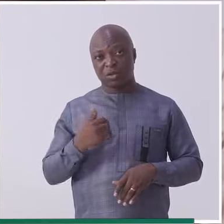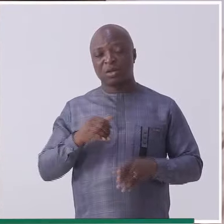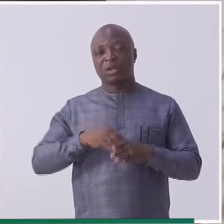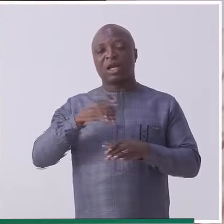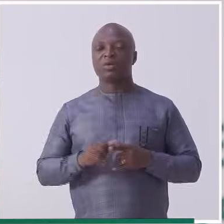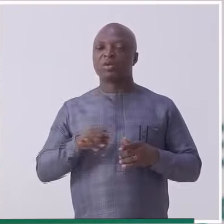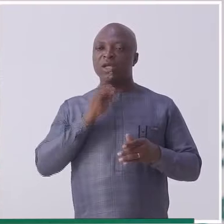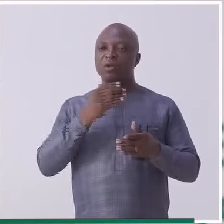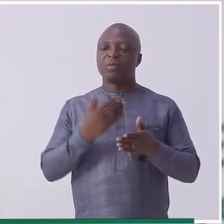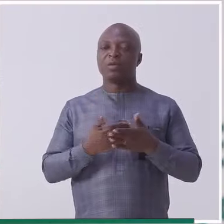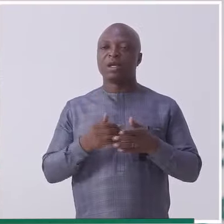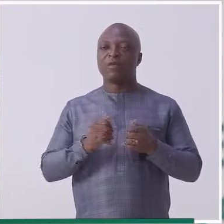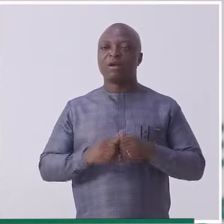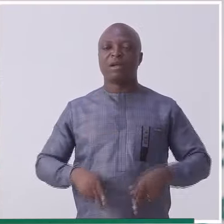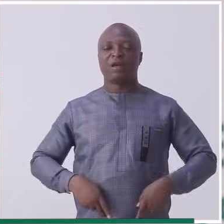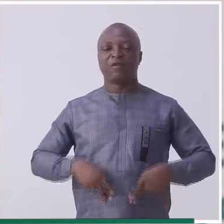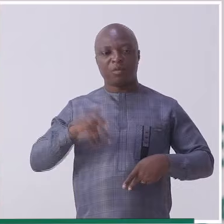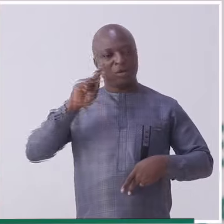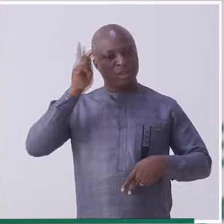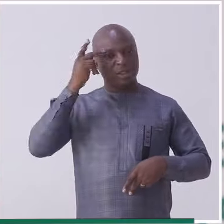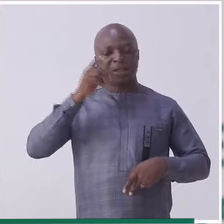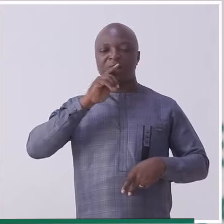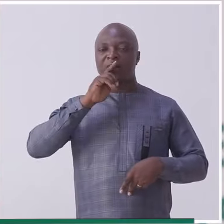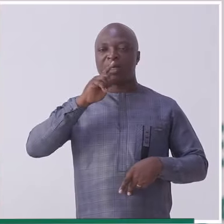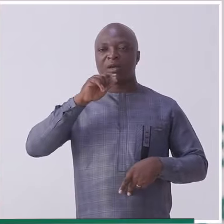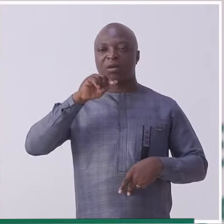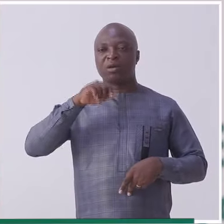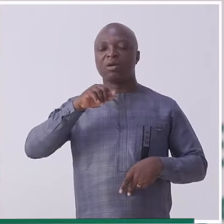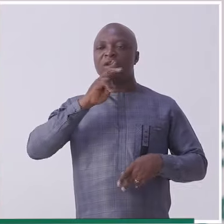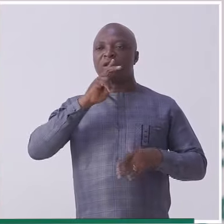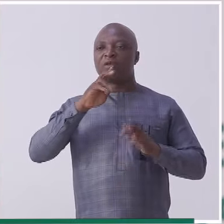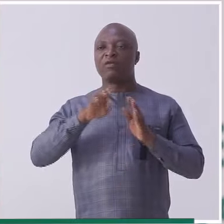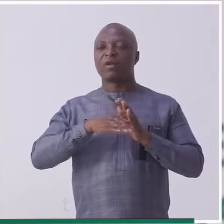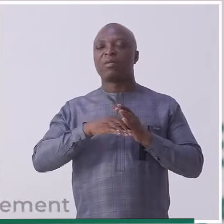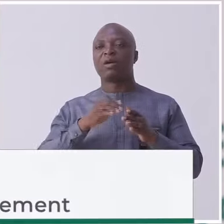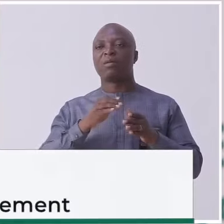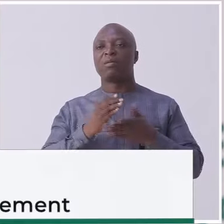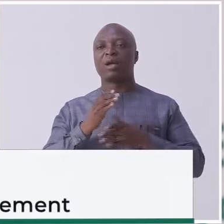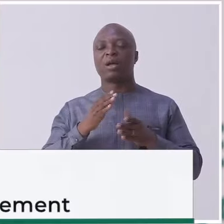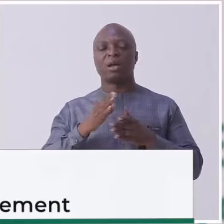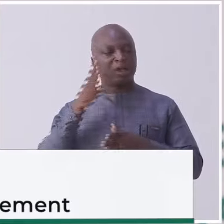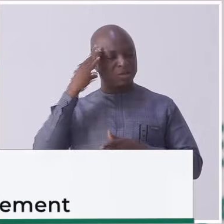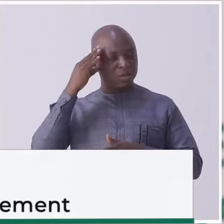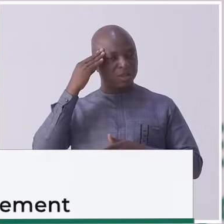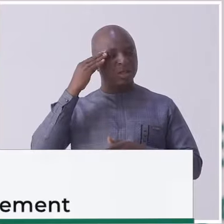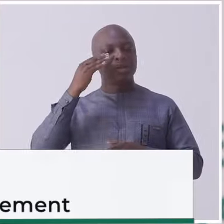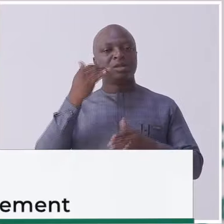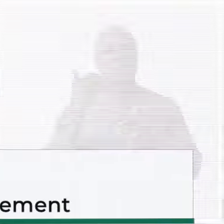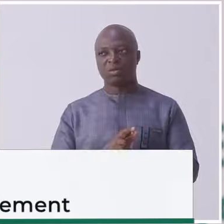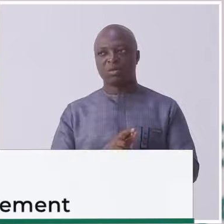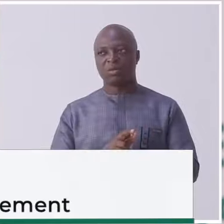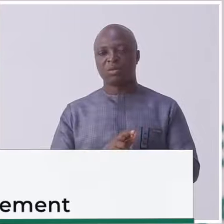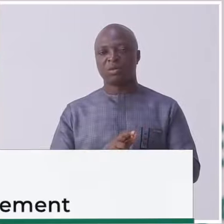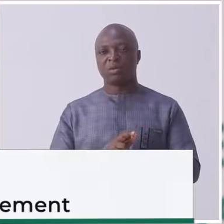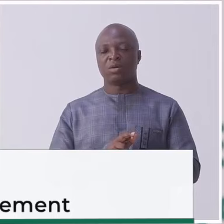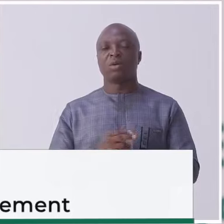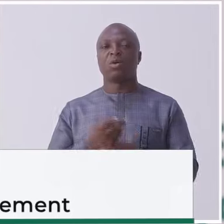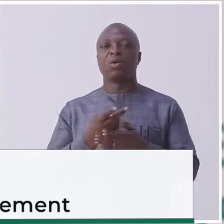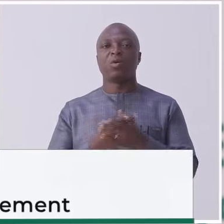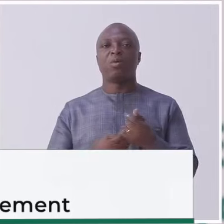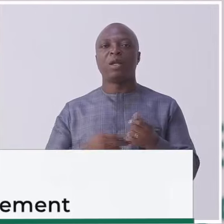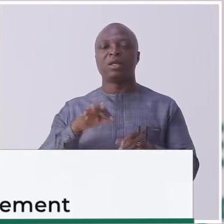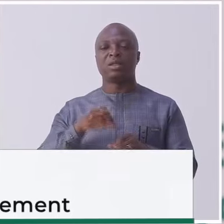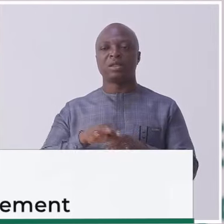Ce qu'il y a de bien avec la vie politique, c'est vraiment un domaine par excellence où chacun joue sa partition. Le couplage